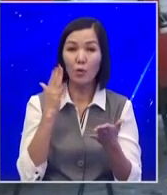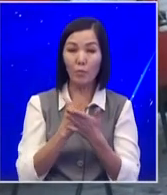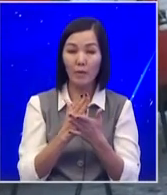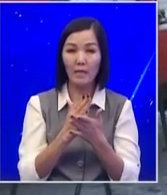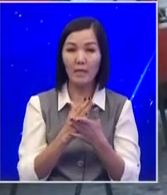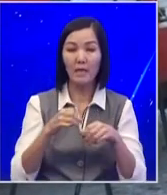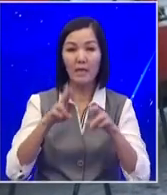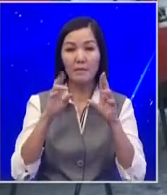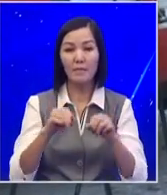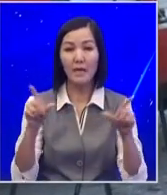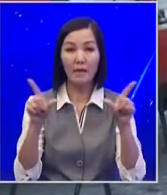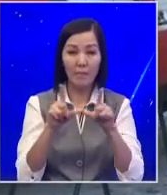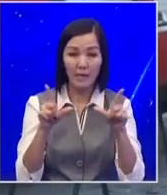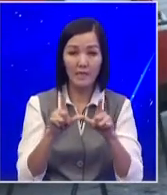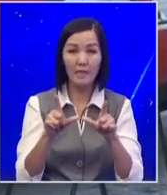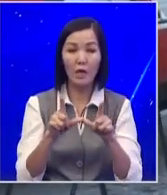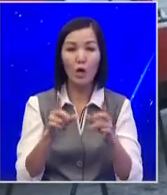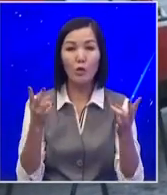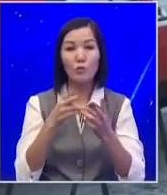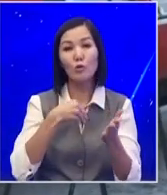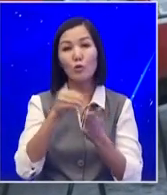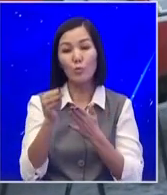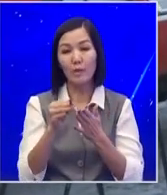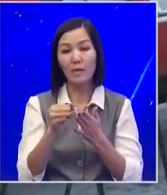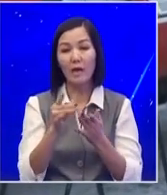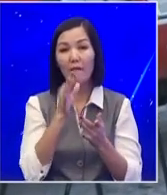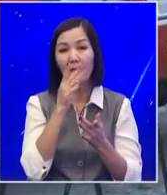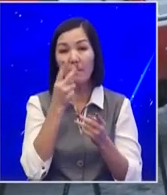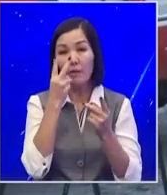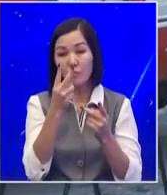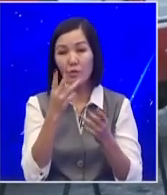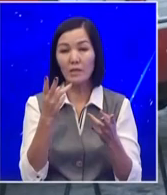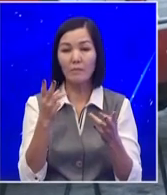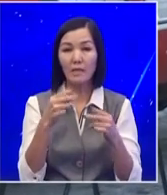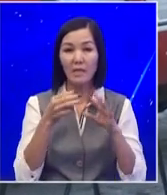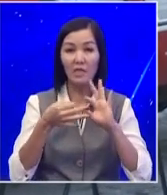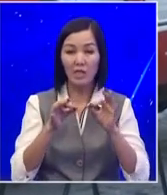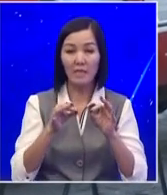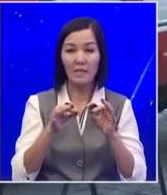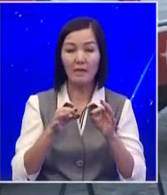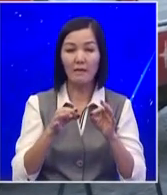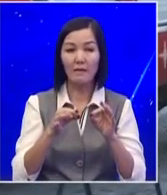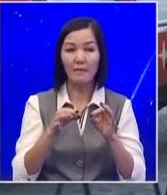специальных магазинах. Срок приобретения фейерверков или других